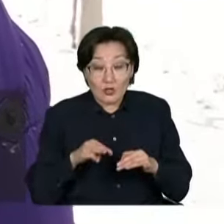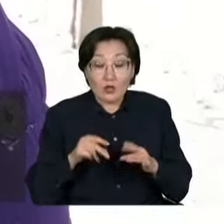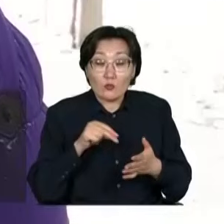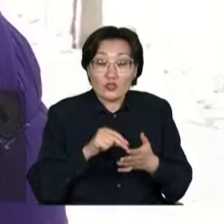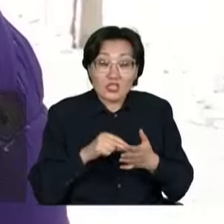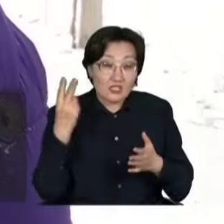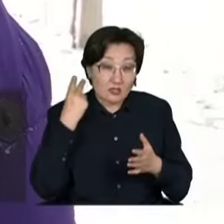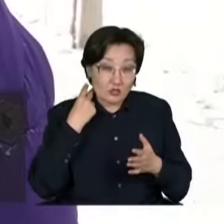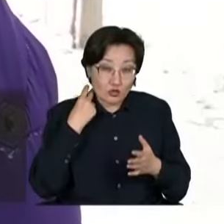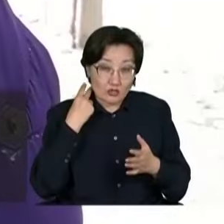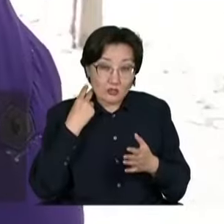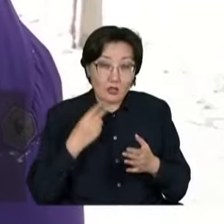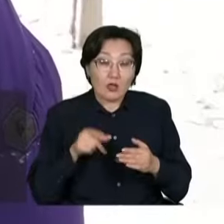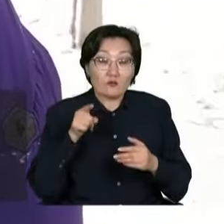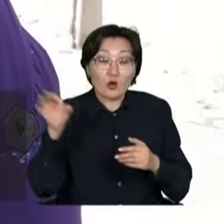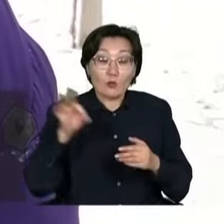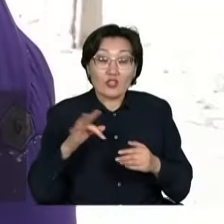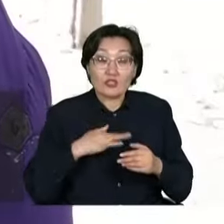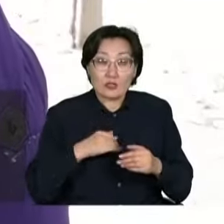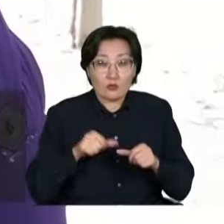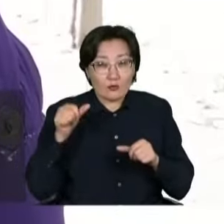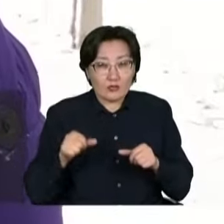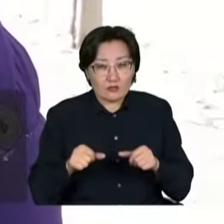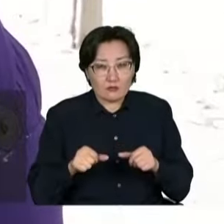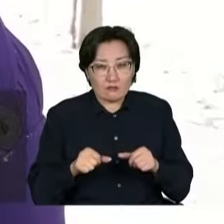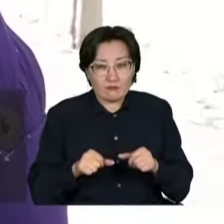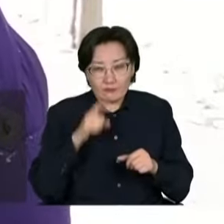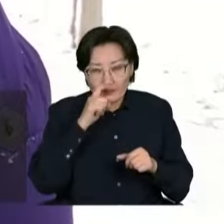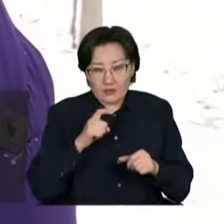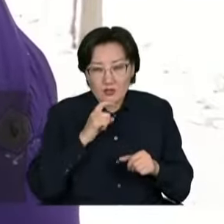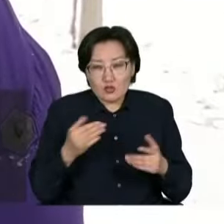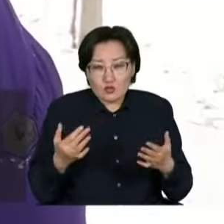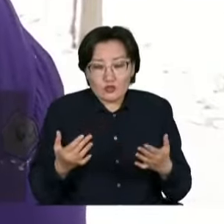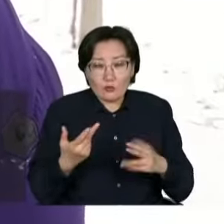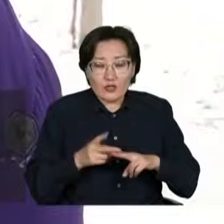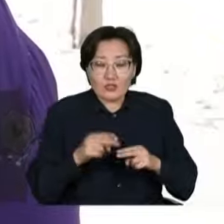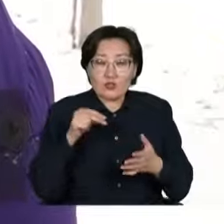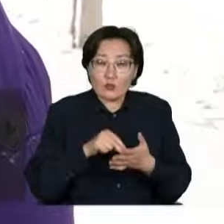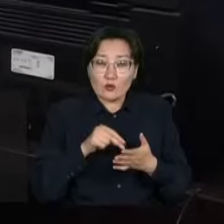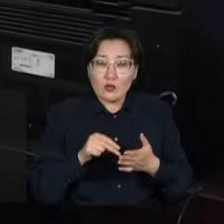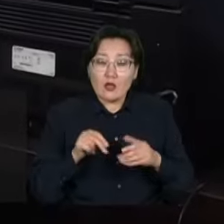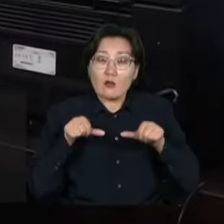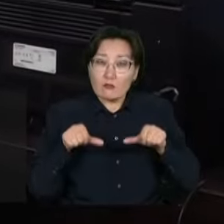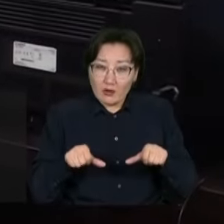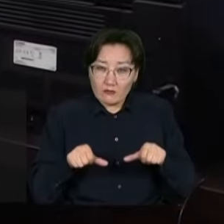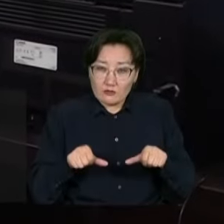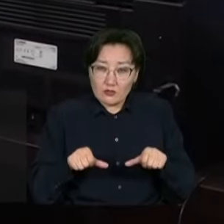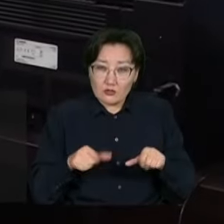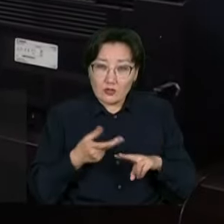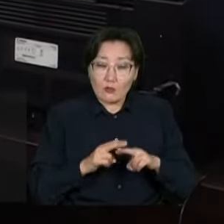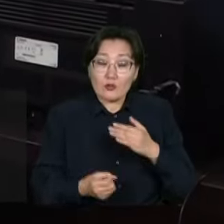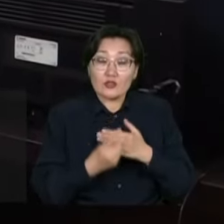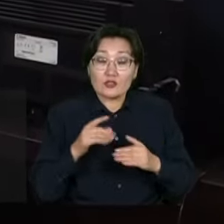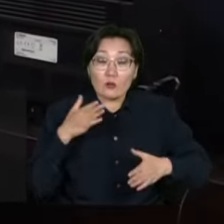суммы задолженности. В тот момент я особо не задавался вопросом, насколько эта сумма правомочна. Но с появлением